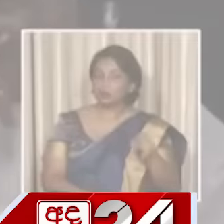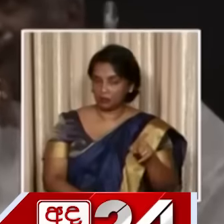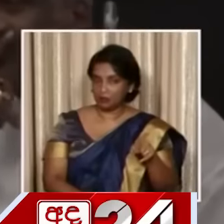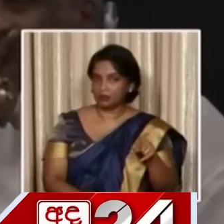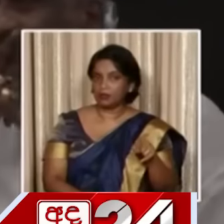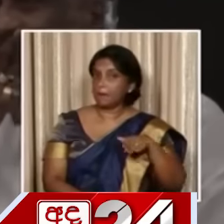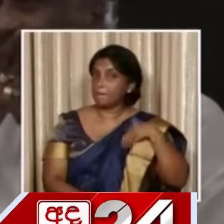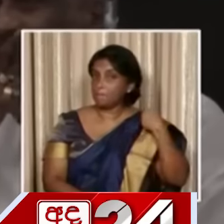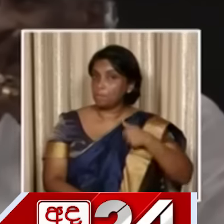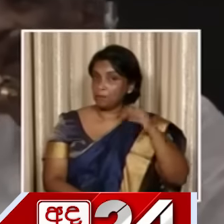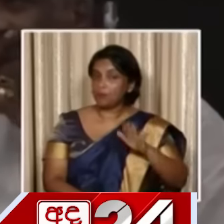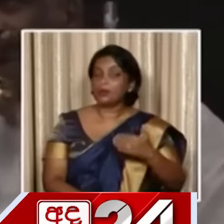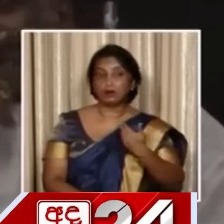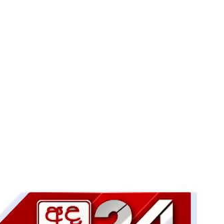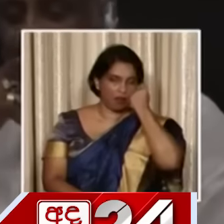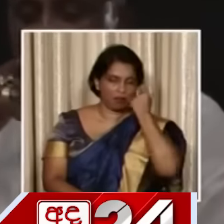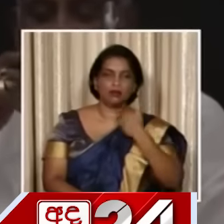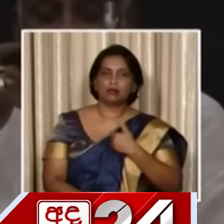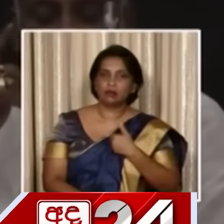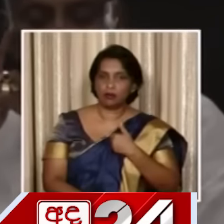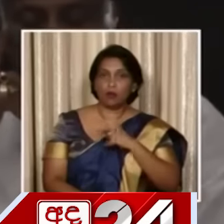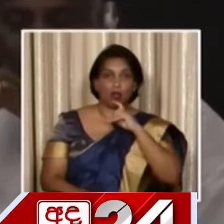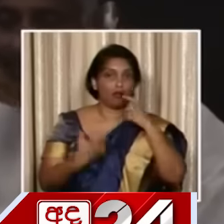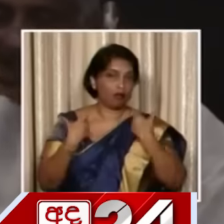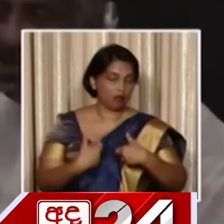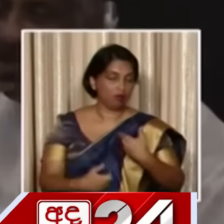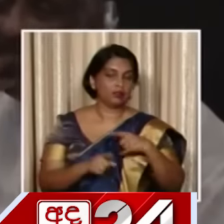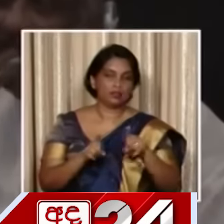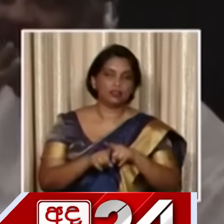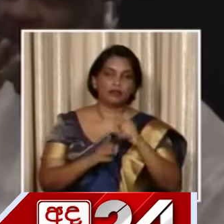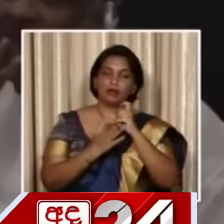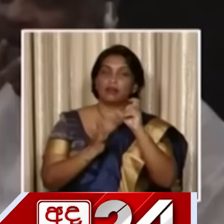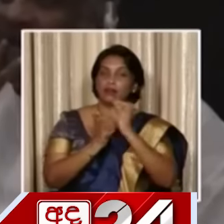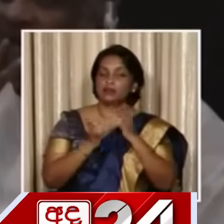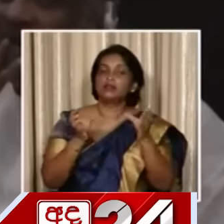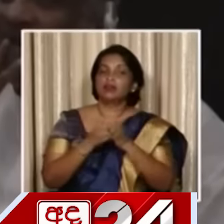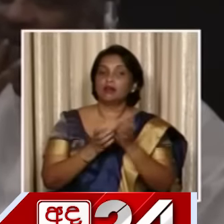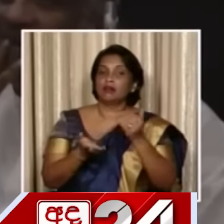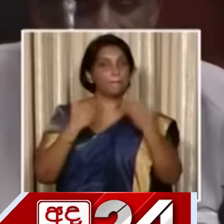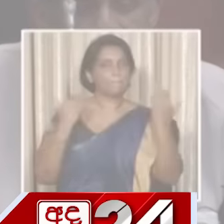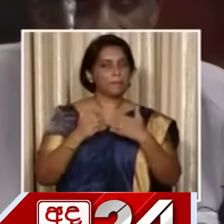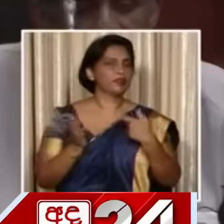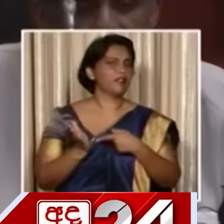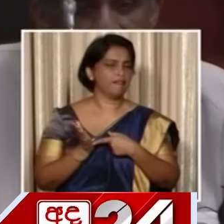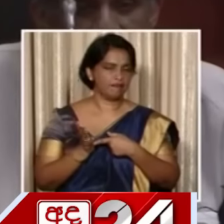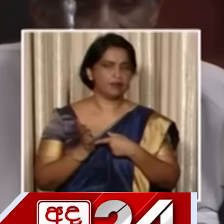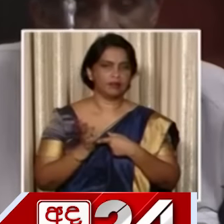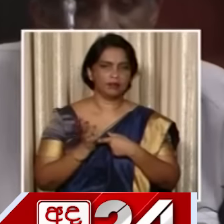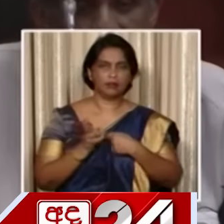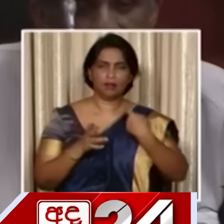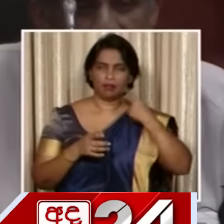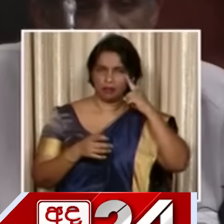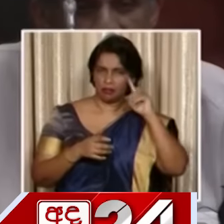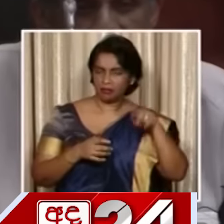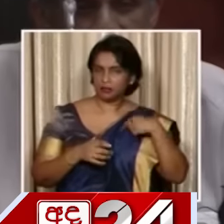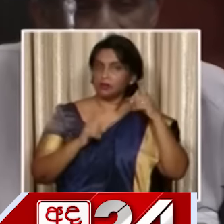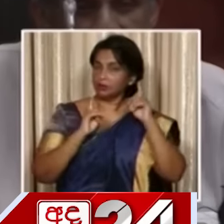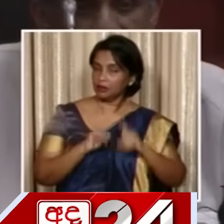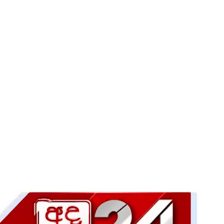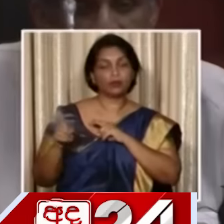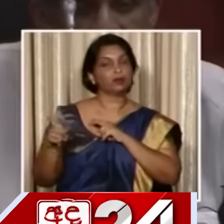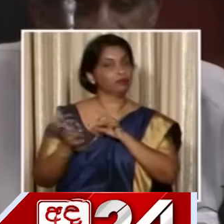පුළුවන්. ප්‍රධාන වශයෙන්ම මගේ මතය නීතිඥයෙක් හැටියට මේක ව්‍යවස්ථාදායක ස්වභාවට නැවත යොමු විය යුතුයි. එතකොට මේක හිතාමතා මේ